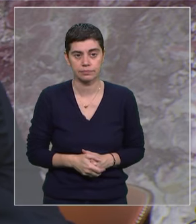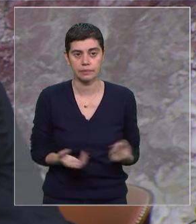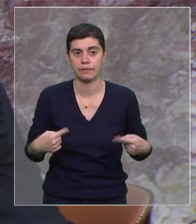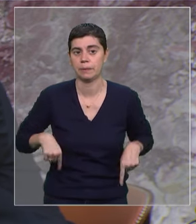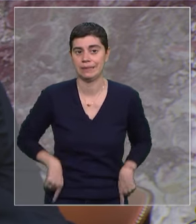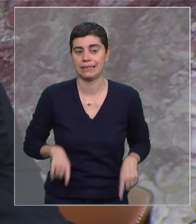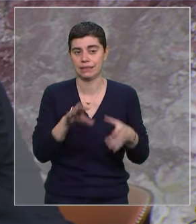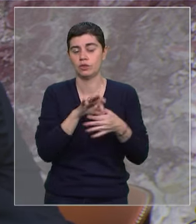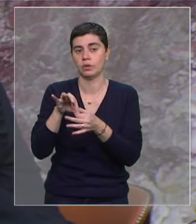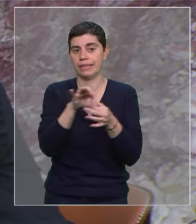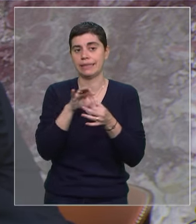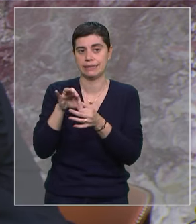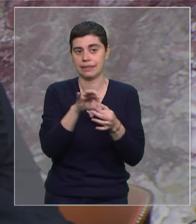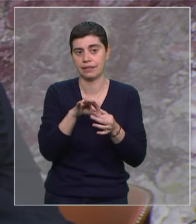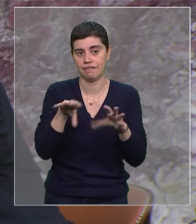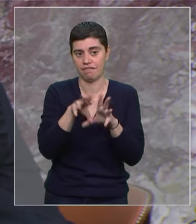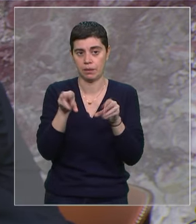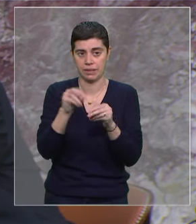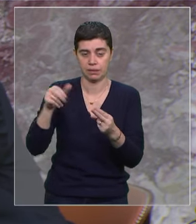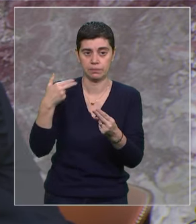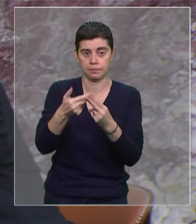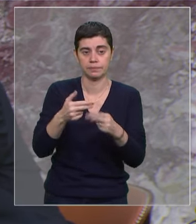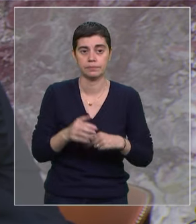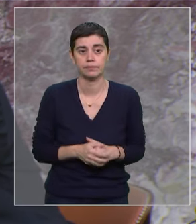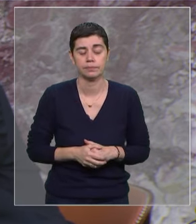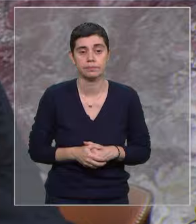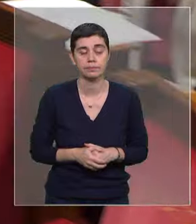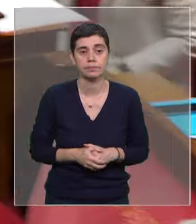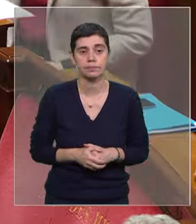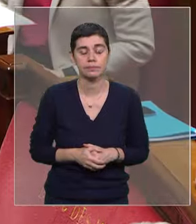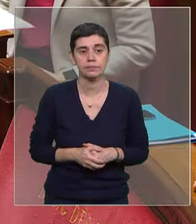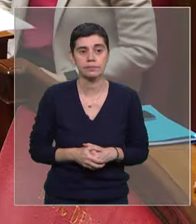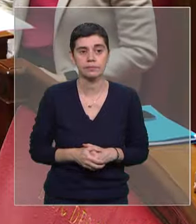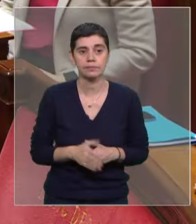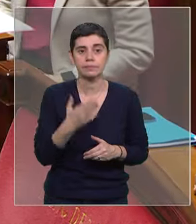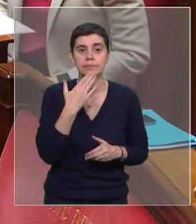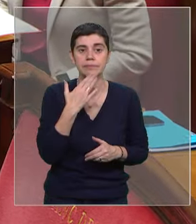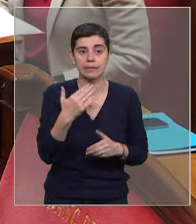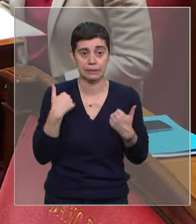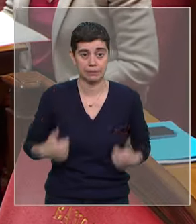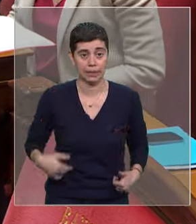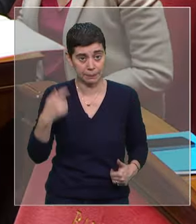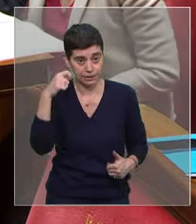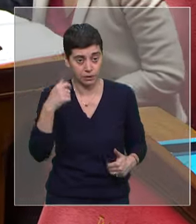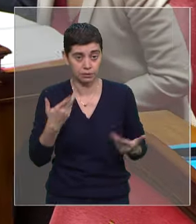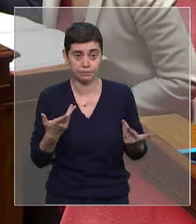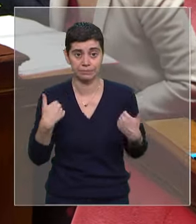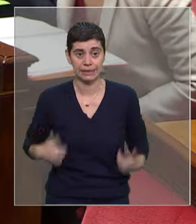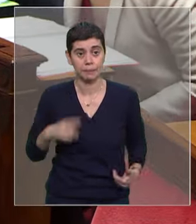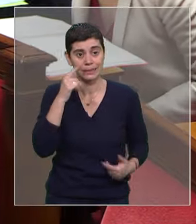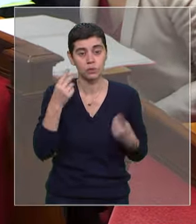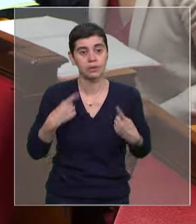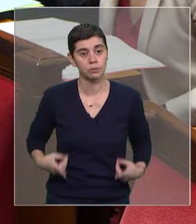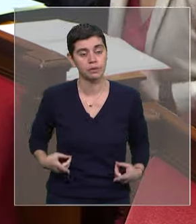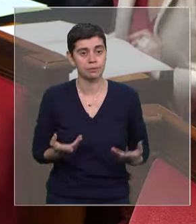ministre des Solidarités et des Familles. Merci Madame la Présidente, Mesdames et Messieurs les députés,